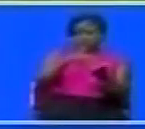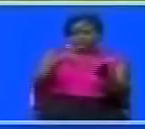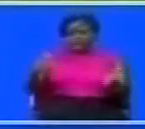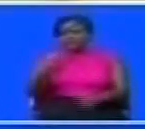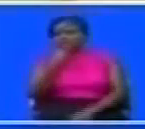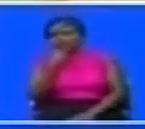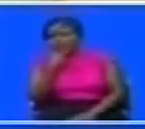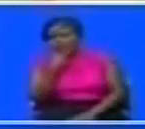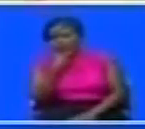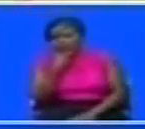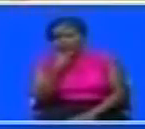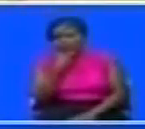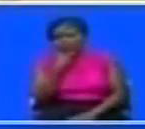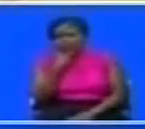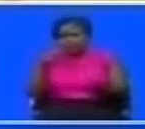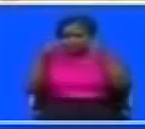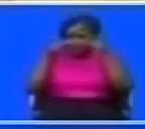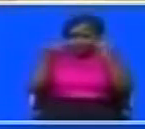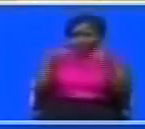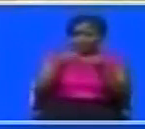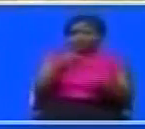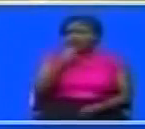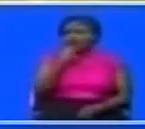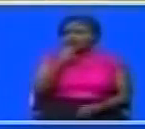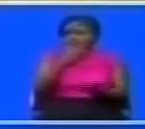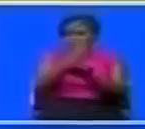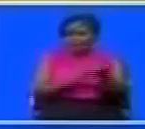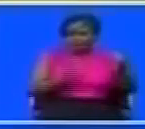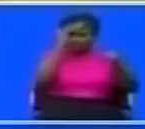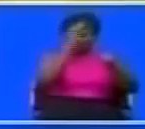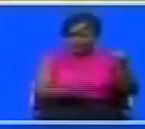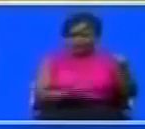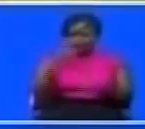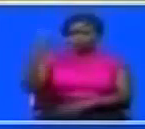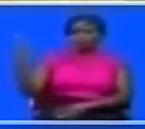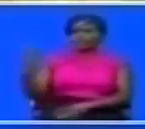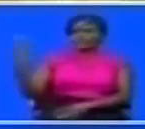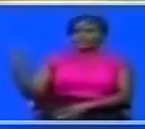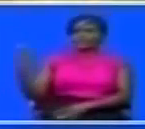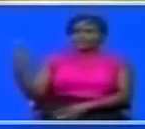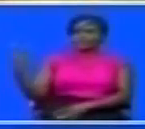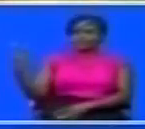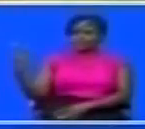Kogalo. Tusker itachuana na Kogalo kwenye nusu finali siku ya Jumatano.